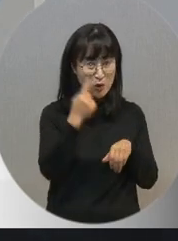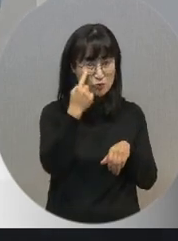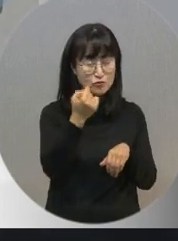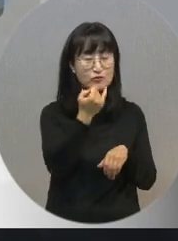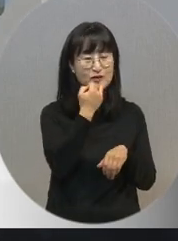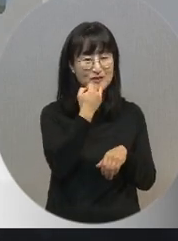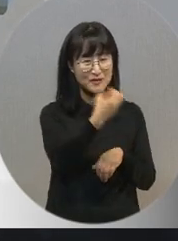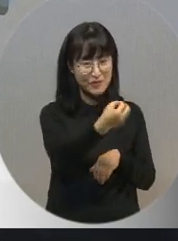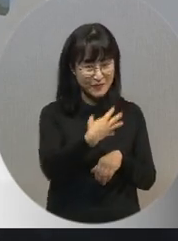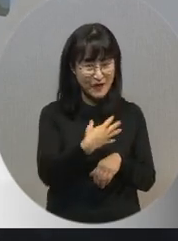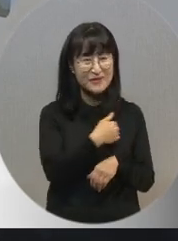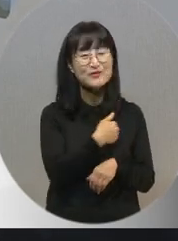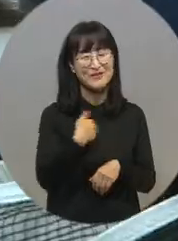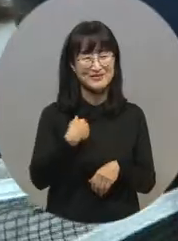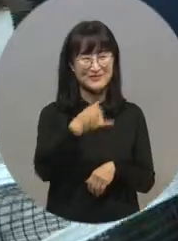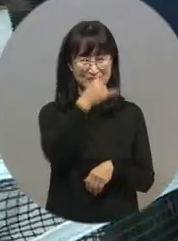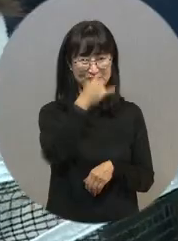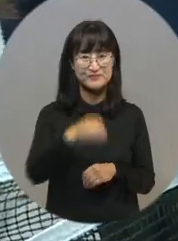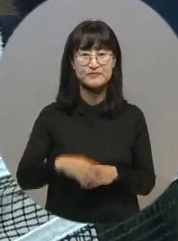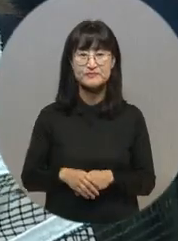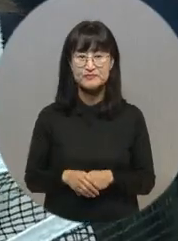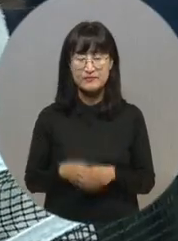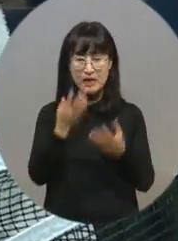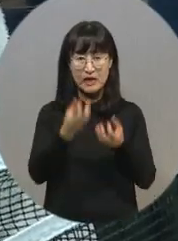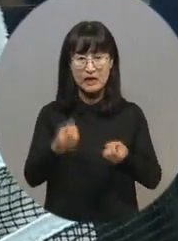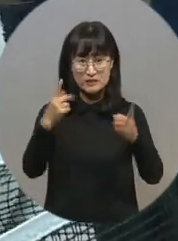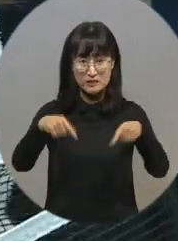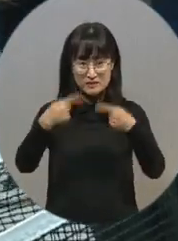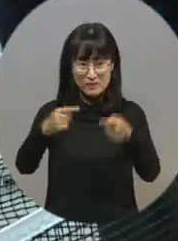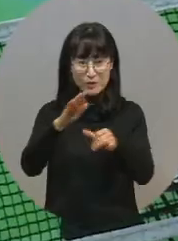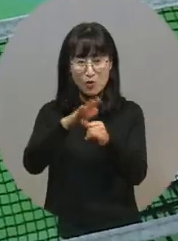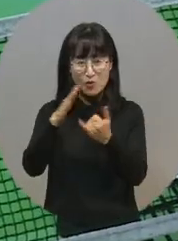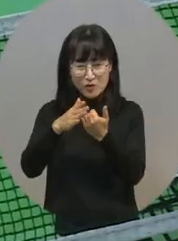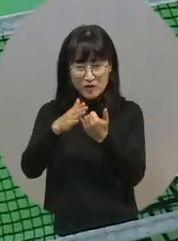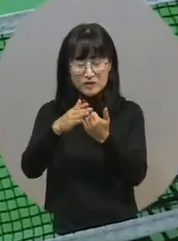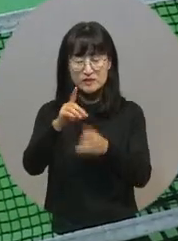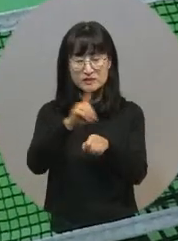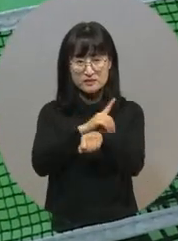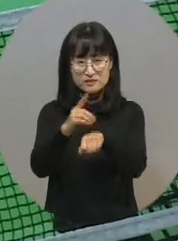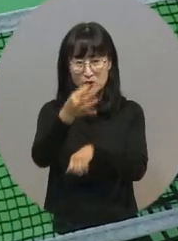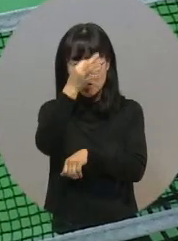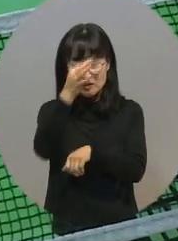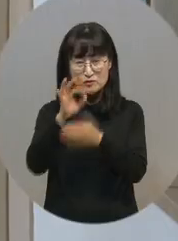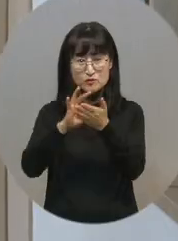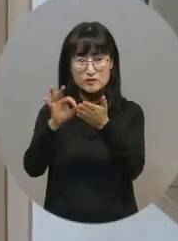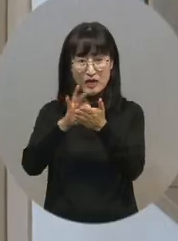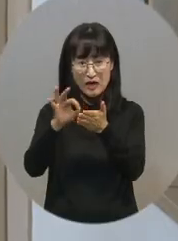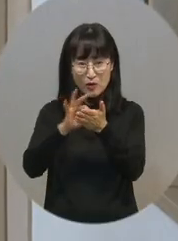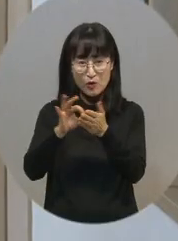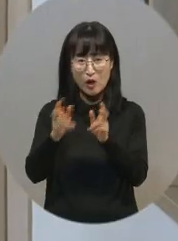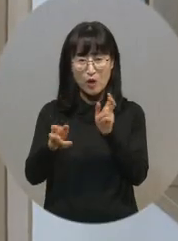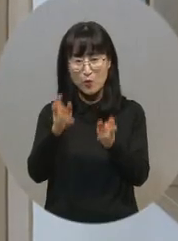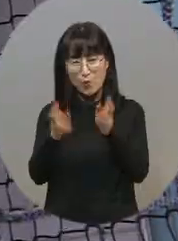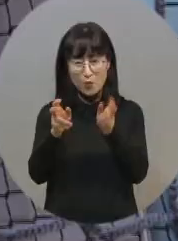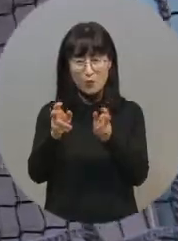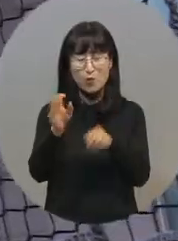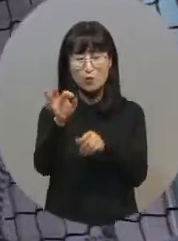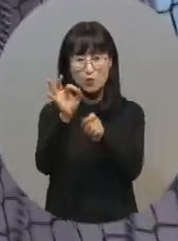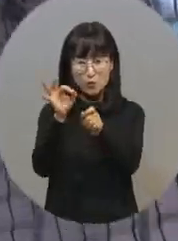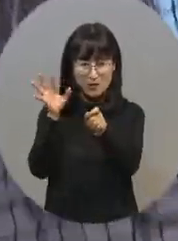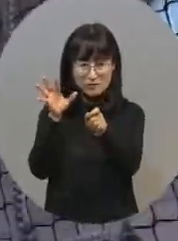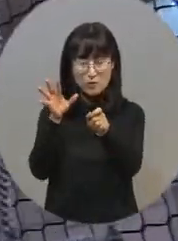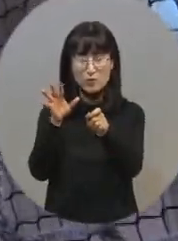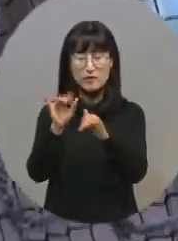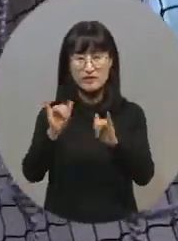괜찮다고 다 만족해요. 행사에 참여한 아이들은 디지털 기술을 활용한 미니 로봇 축구, 활쏘기, 드론 조종